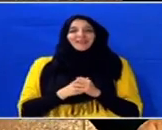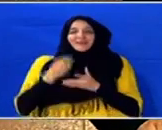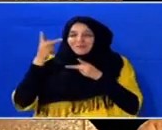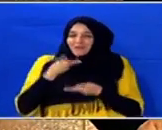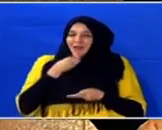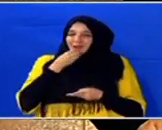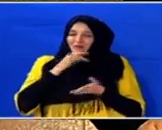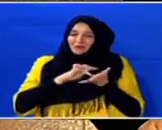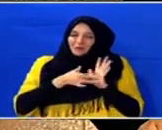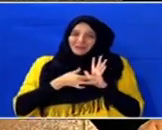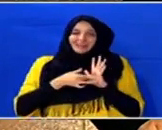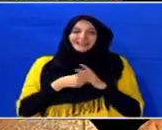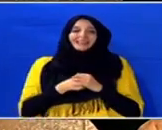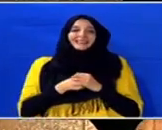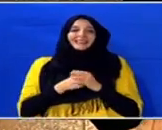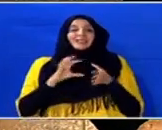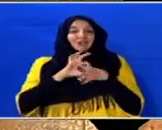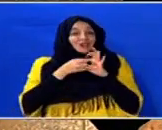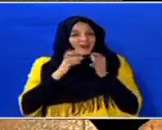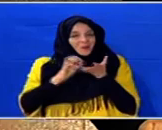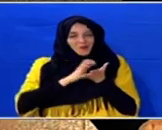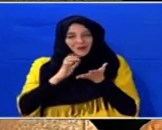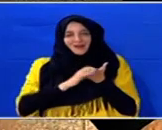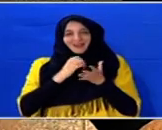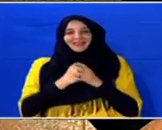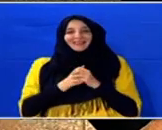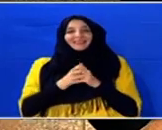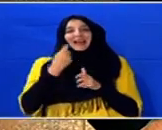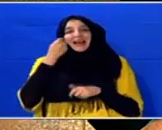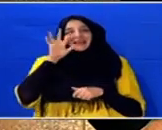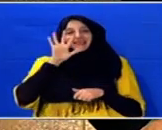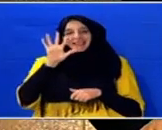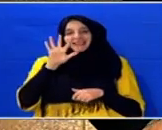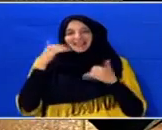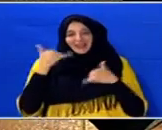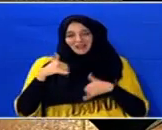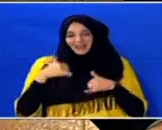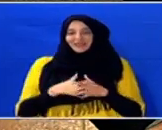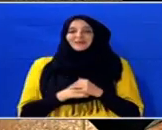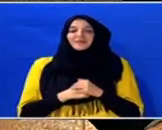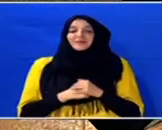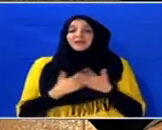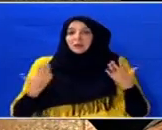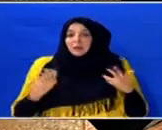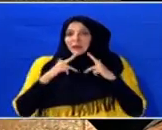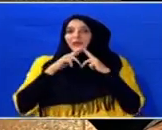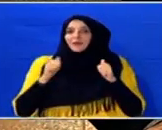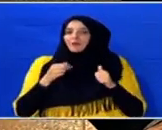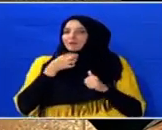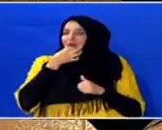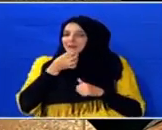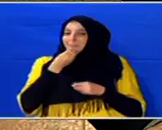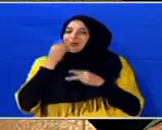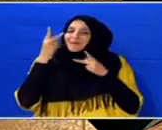سهلا بقناتكم قناة القرآن الكريم خامسة التلفزيون الجزائري. بدءا ببدء أرحب